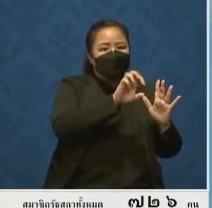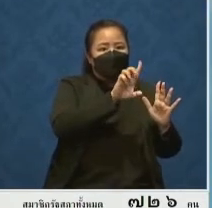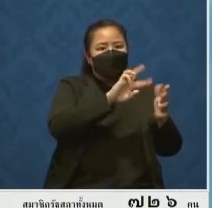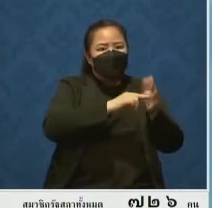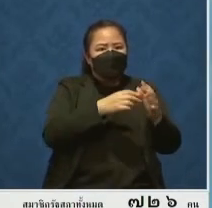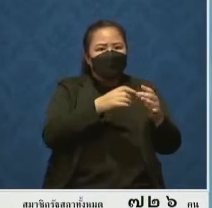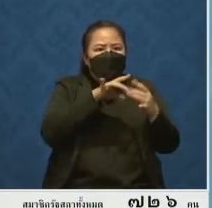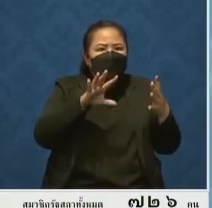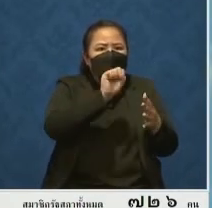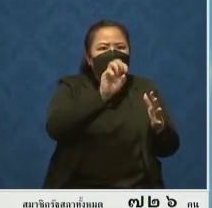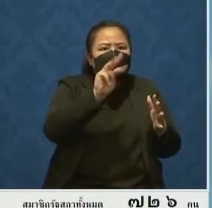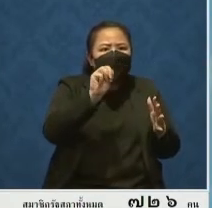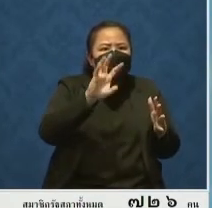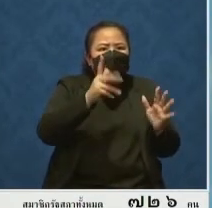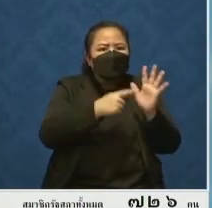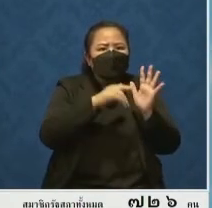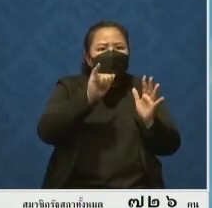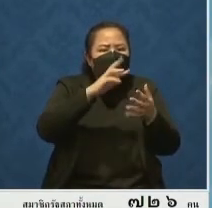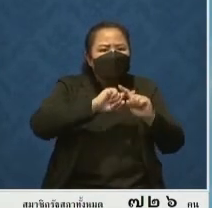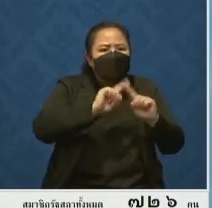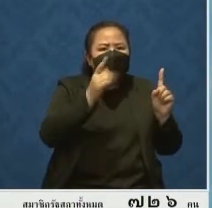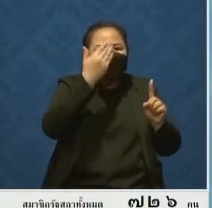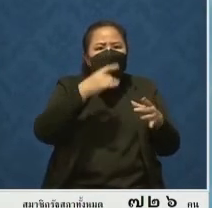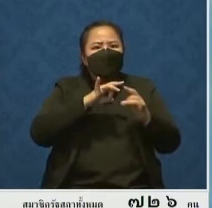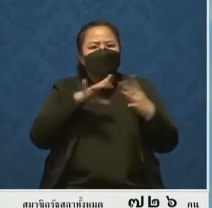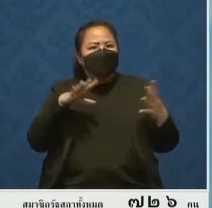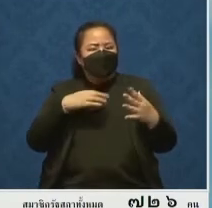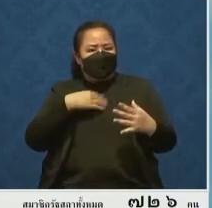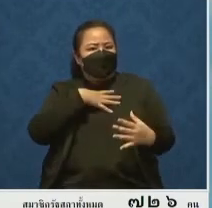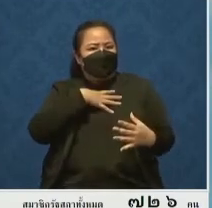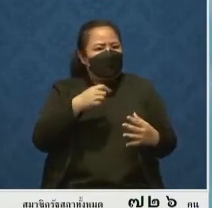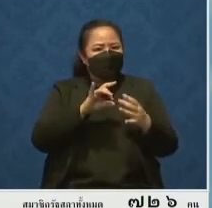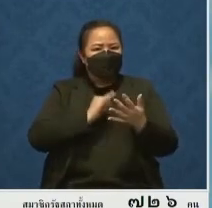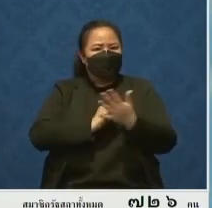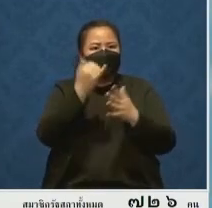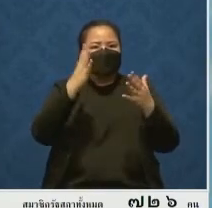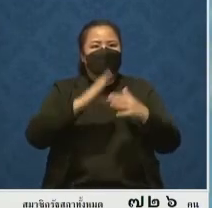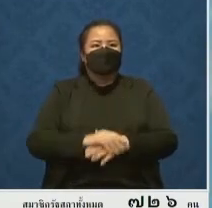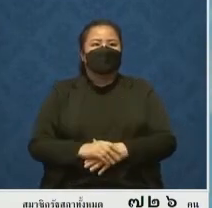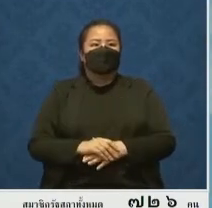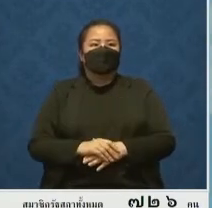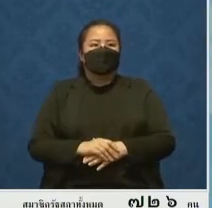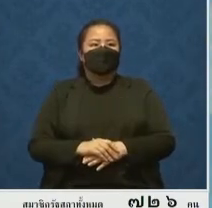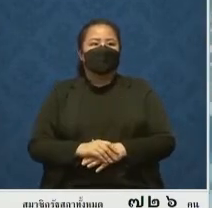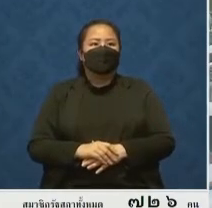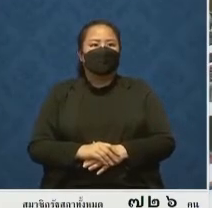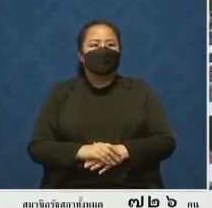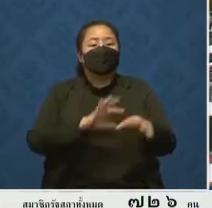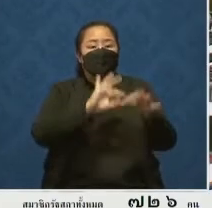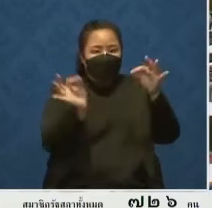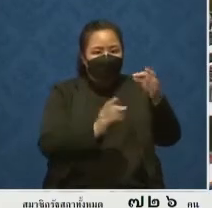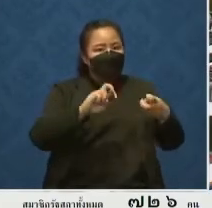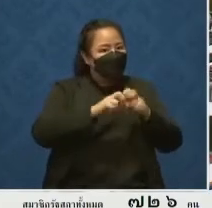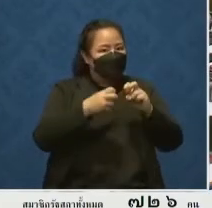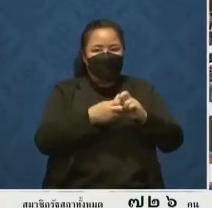ความชอบไม่ชอบบุคคลผู้แปรยติซึ่งไม่ถูกต้องครับ ครับเนื้อหาไม่เป็นปัญหานะครับแนวปฏิบัติถ้าเราเห็น